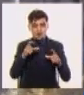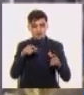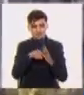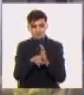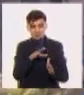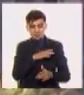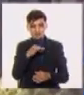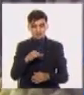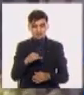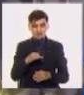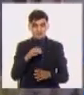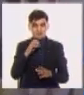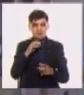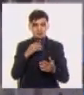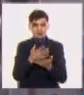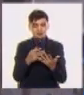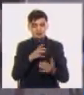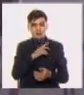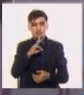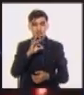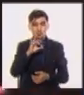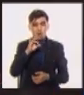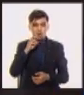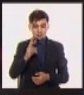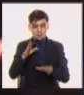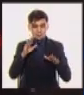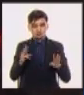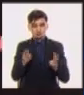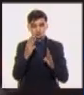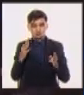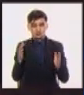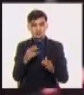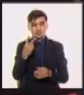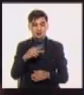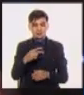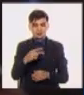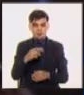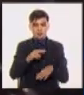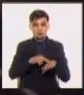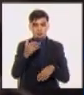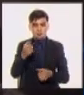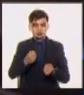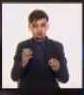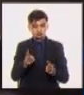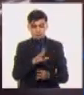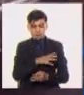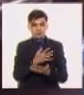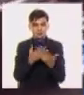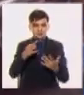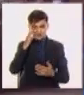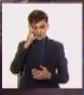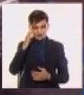сопровождались мародерством и только в нью-йорке протестующие сожгли по меньшей мере 20 полицейских машин в некоторых штатах